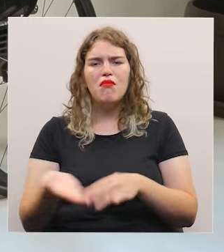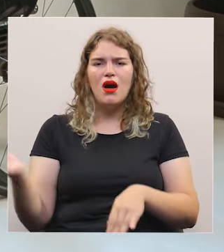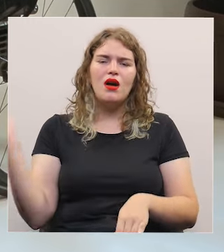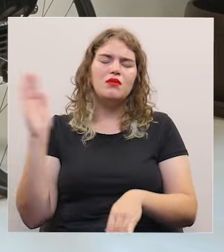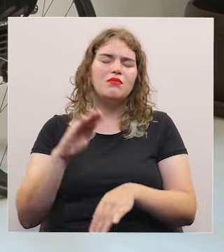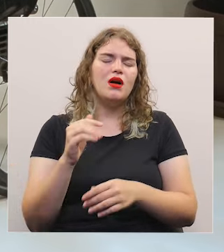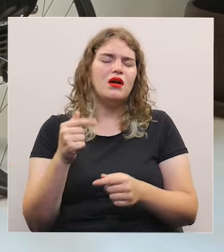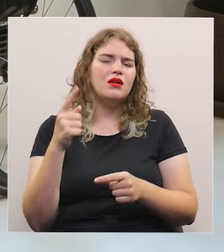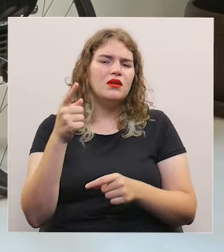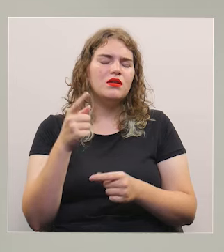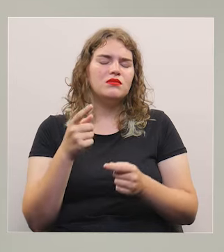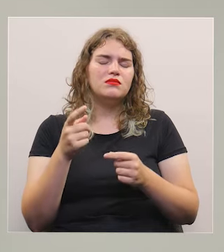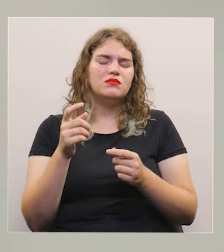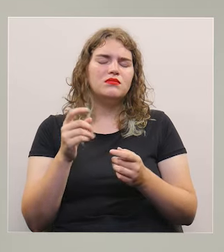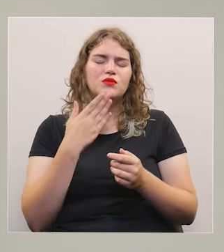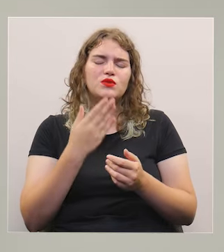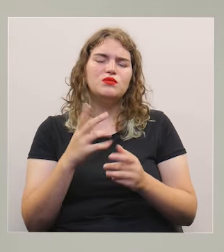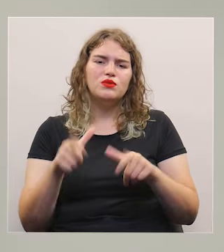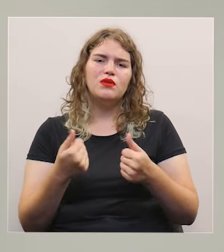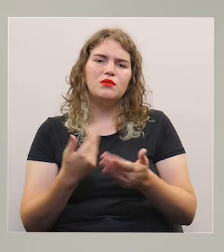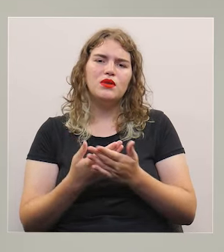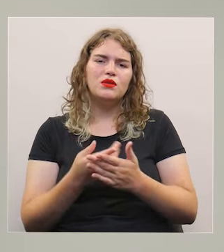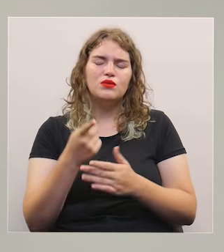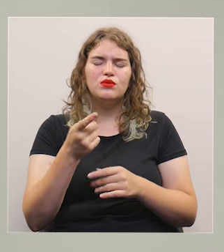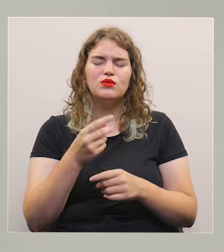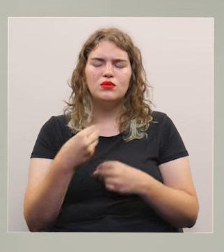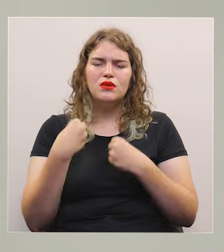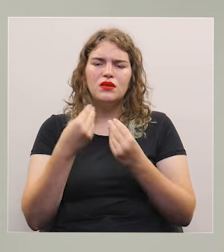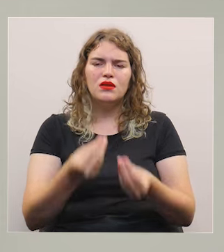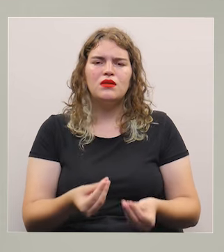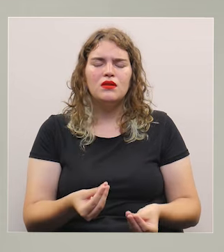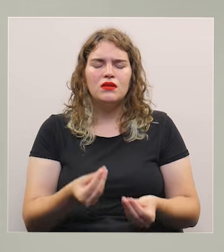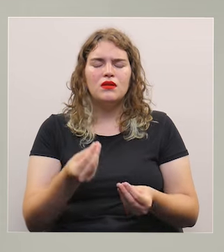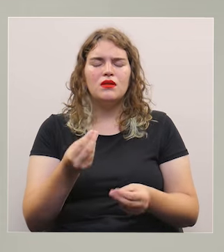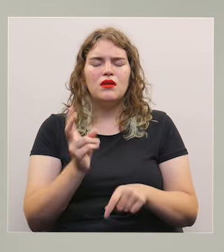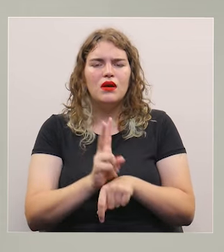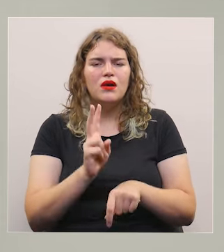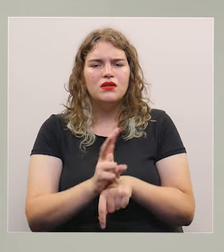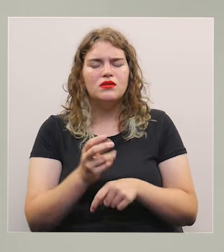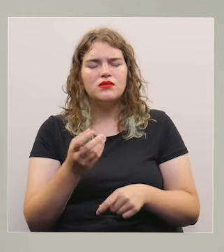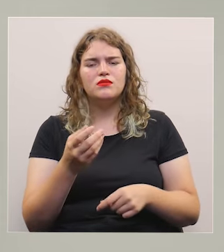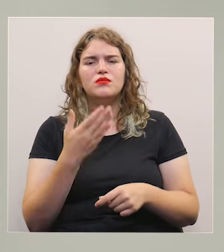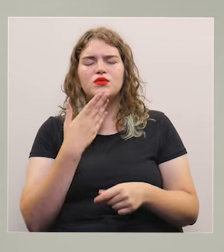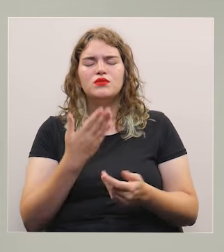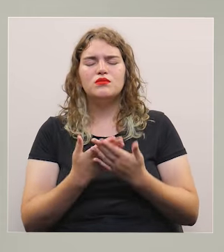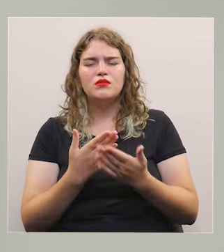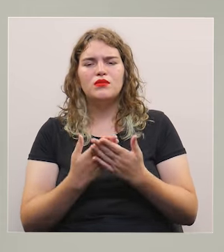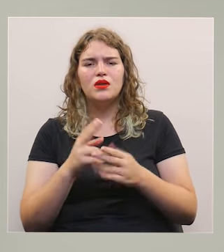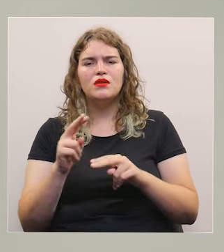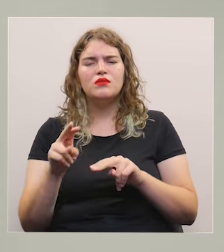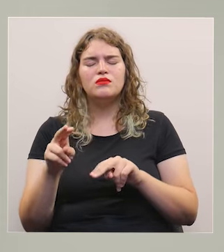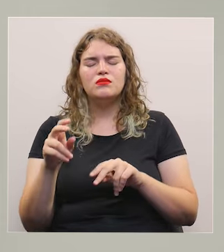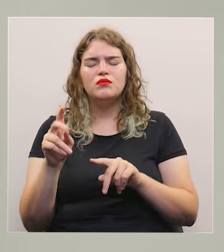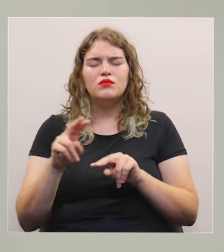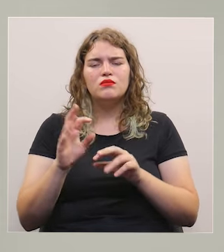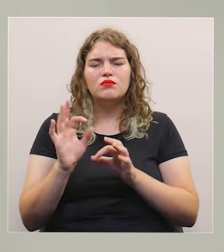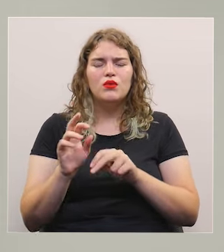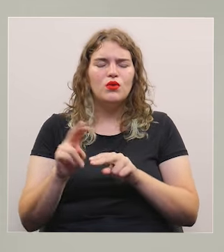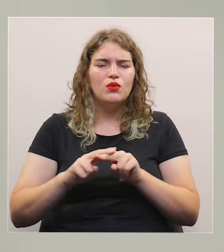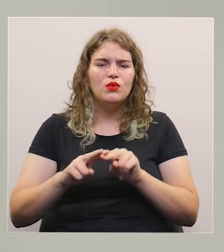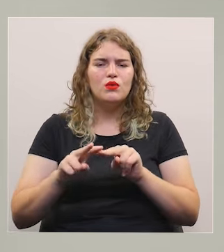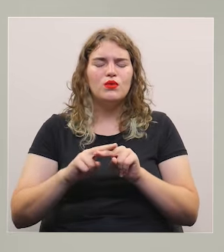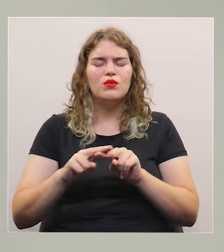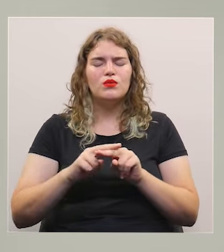medicilor, Iisuse Hristoase, și îți mulțumim, Doamne, că Tu te înduri, Doamne, îți mulțumim pentru îndurarea Ta, Doamne, Iisuse Hristoase, mă